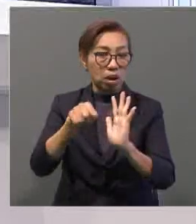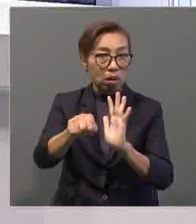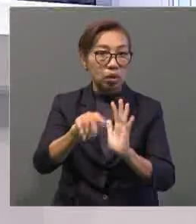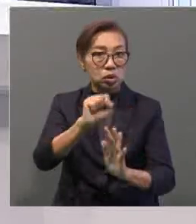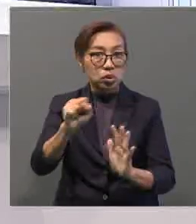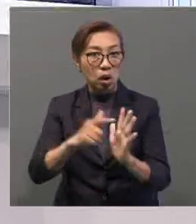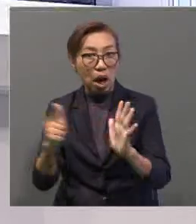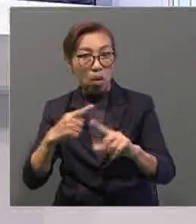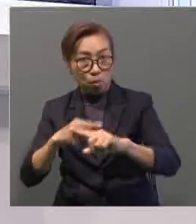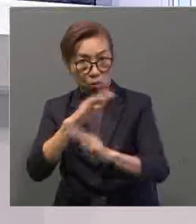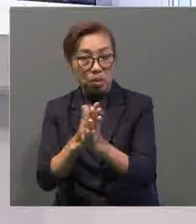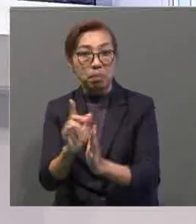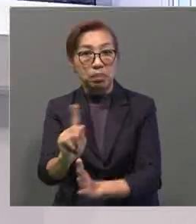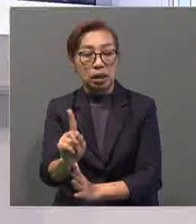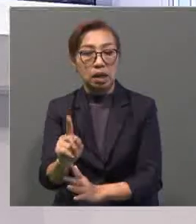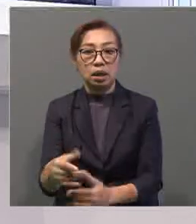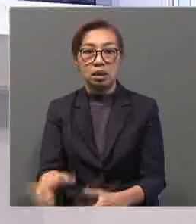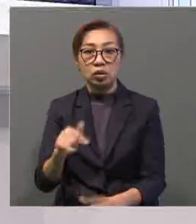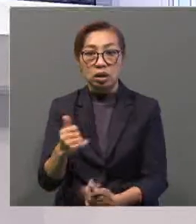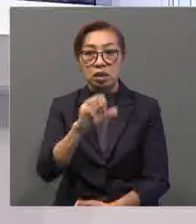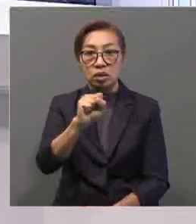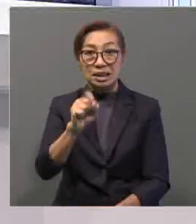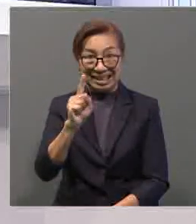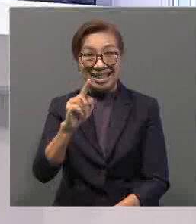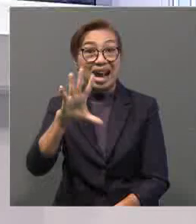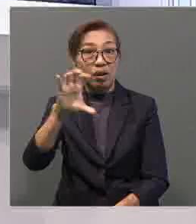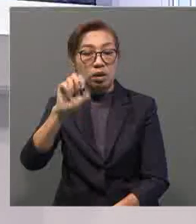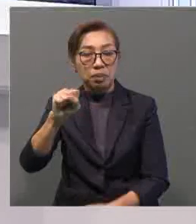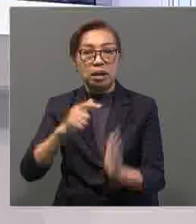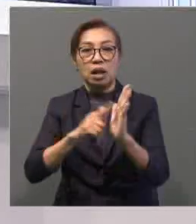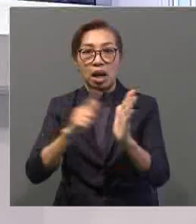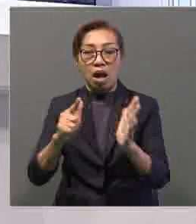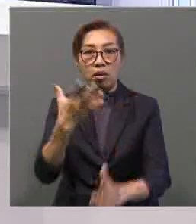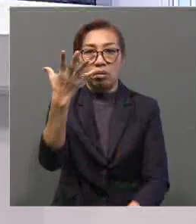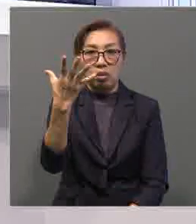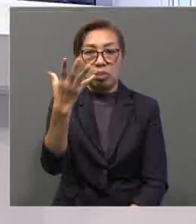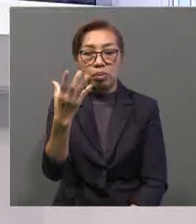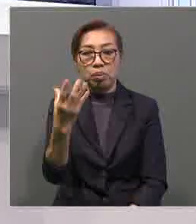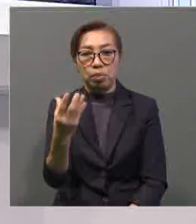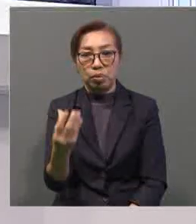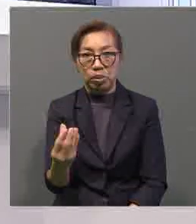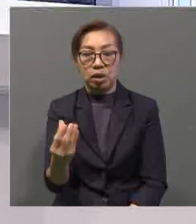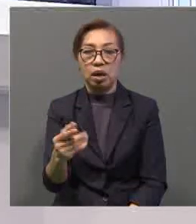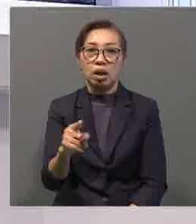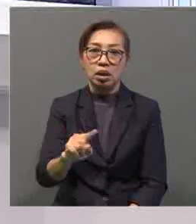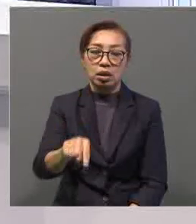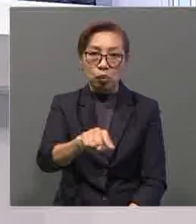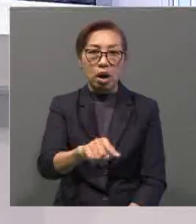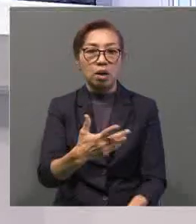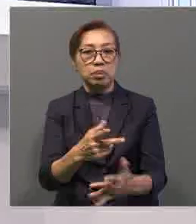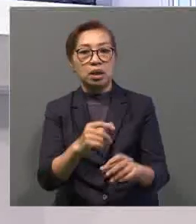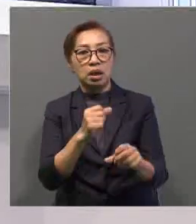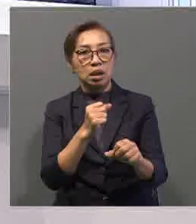เพราะน้อยลงเรื่อยๆถูกไหมเพราะว่าจะเต็มๆเนี่ย 500ค่อยๆลาออกกันมาแล้วก็มีอุบัติเหตุทางการเมืองหลายท่าน